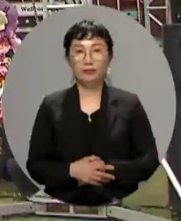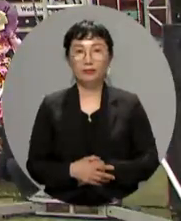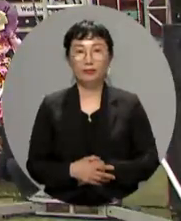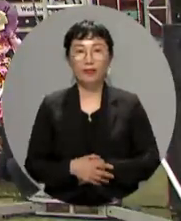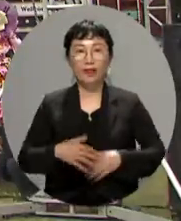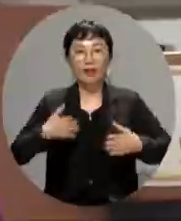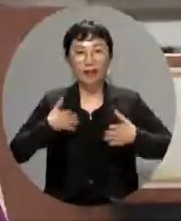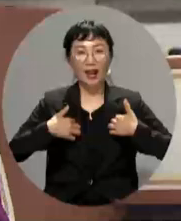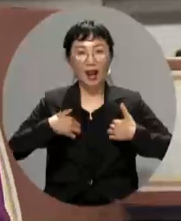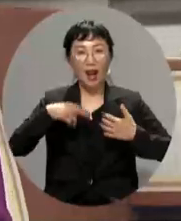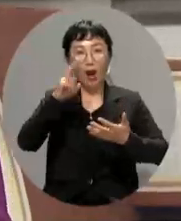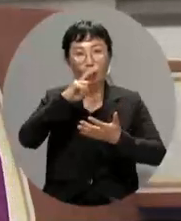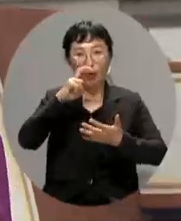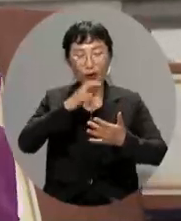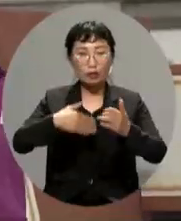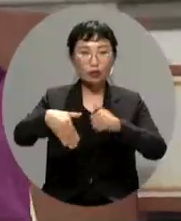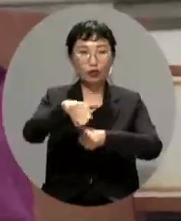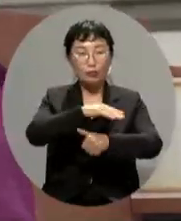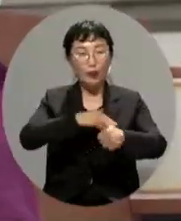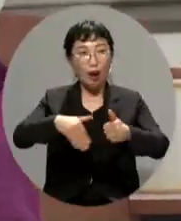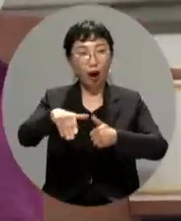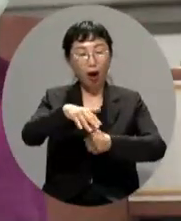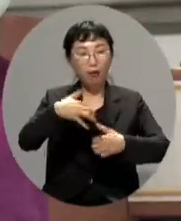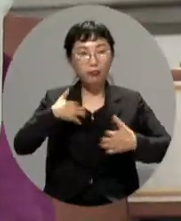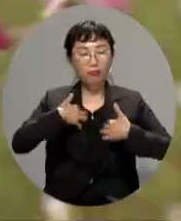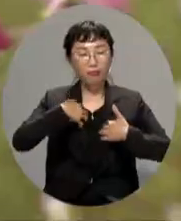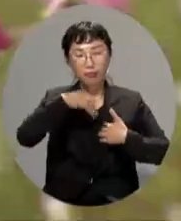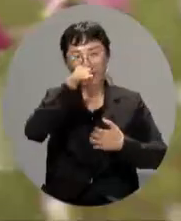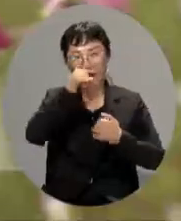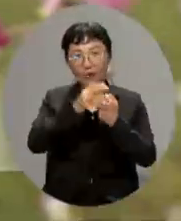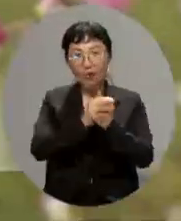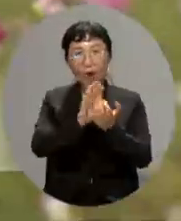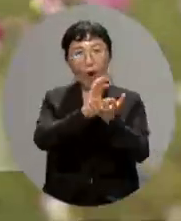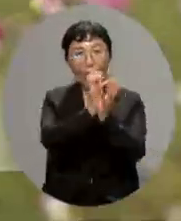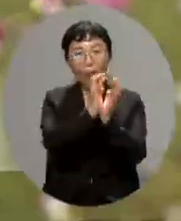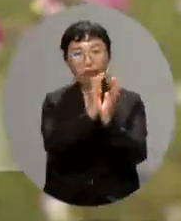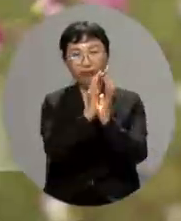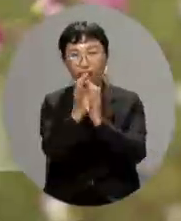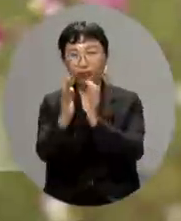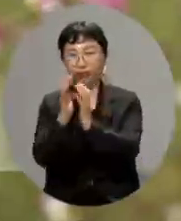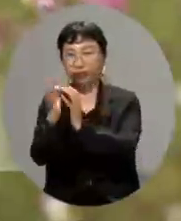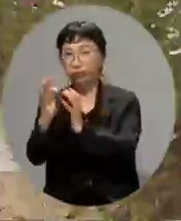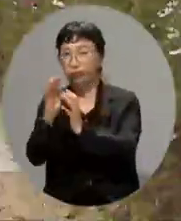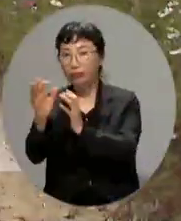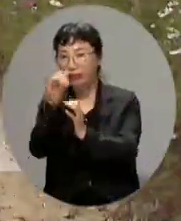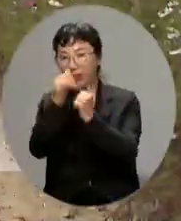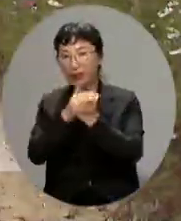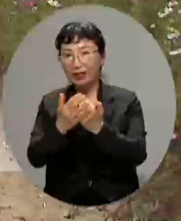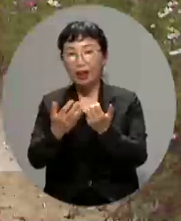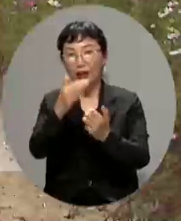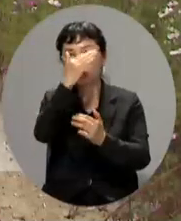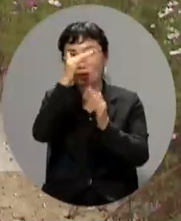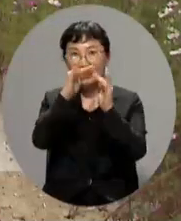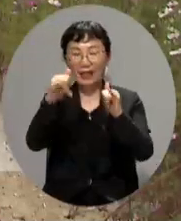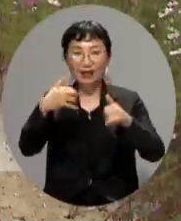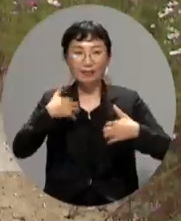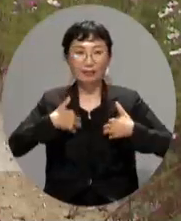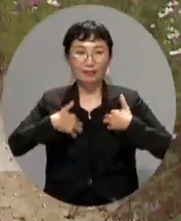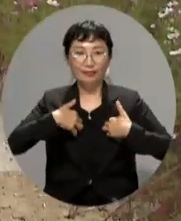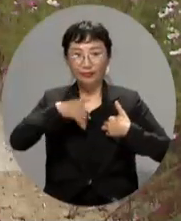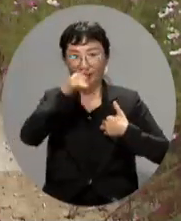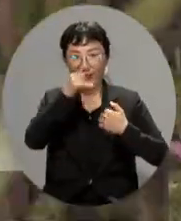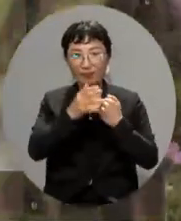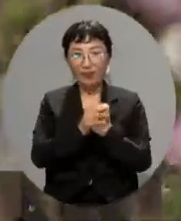흥겨운 공연이 주변 분위기를 띄우고 만개한 코스모스가 나들이 객들을 즐겁게 합니다. 사선녀를